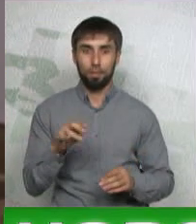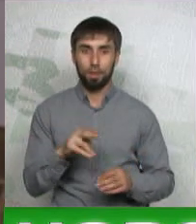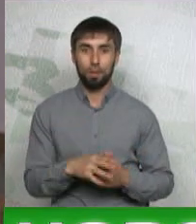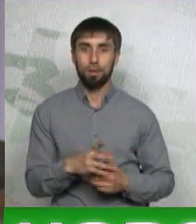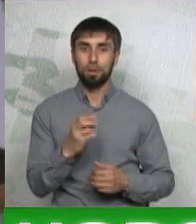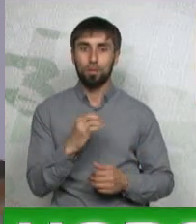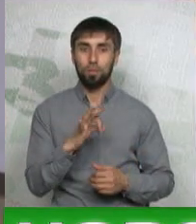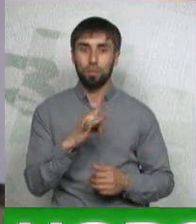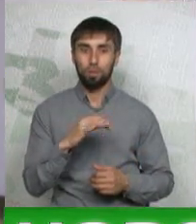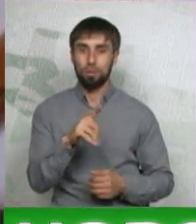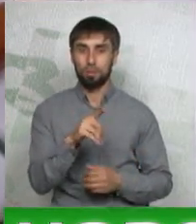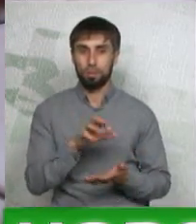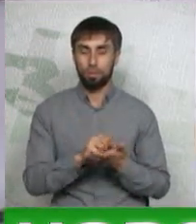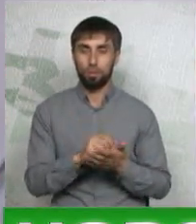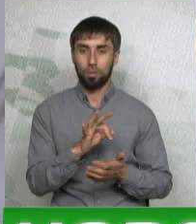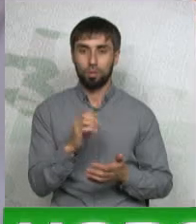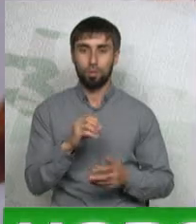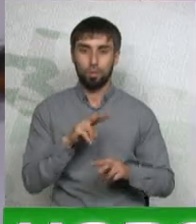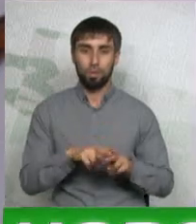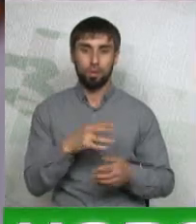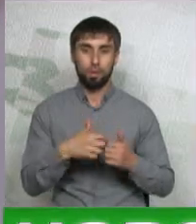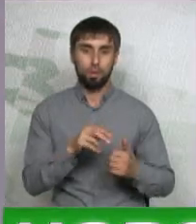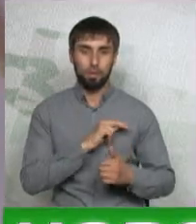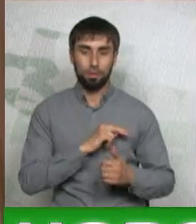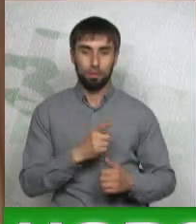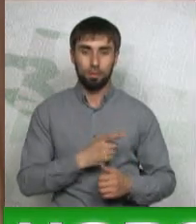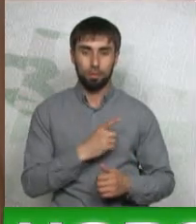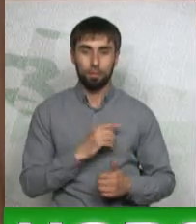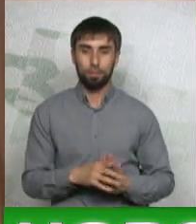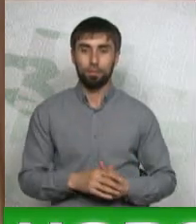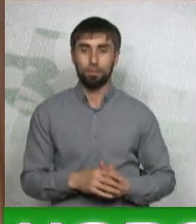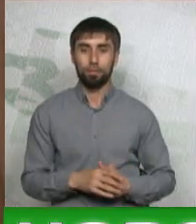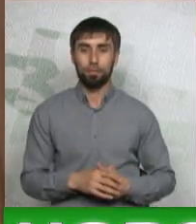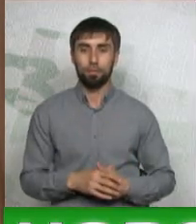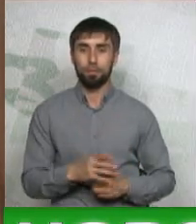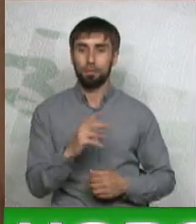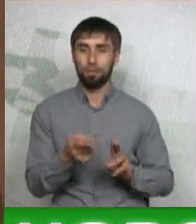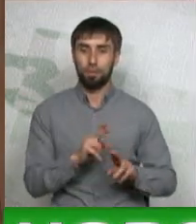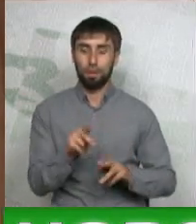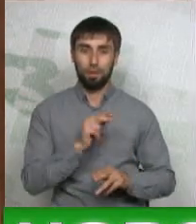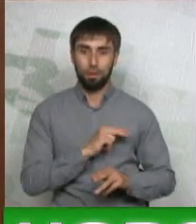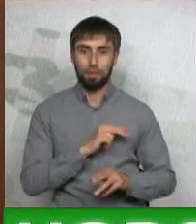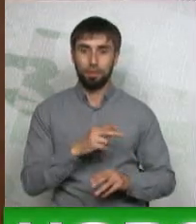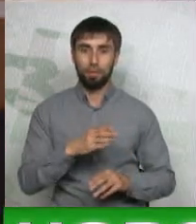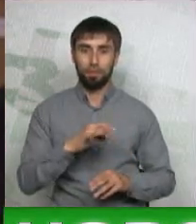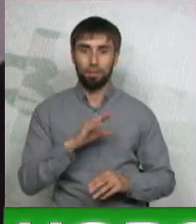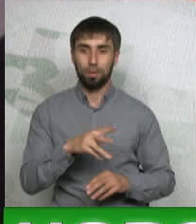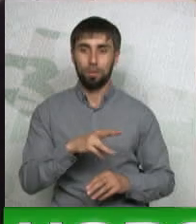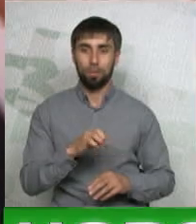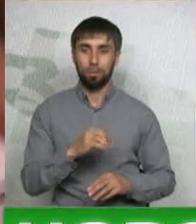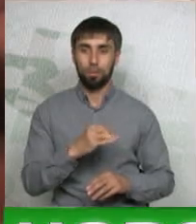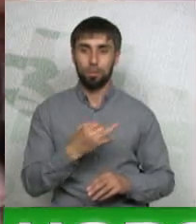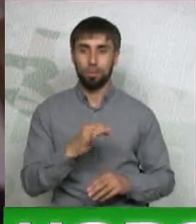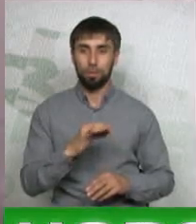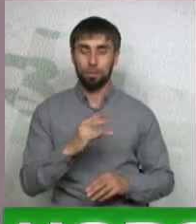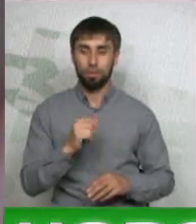Но вот оружие занимает особое место среди работ мастера. У меня вот на третьей работе винтовка Мосин называется, как